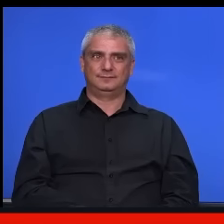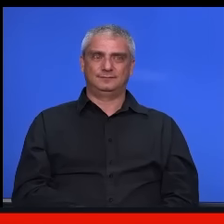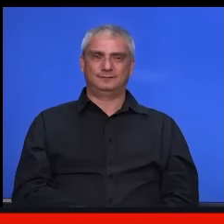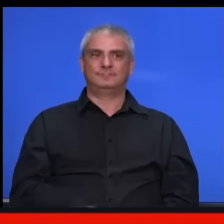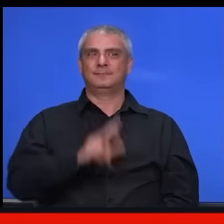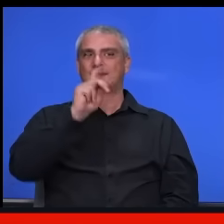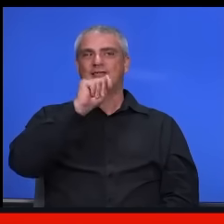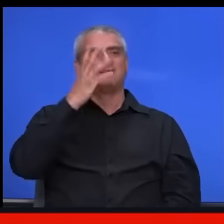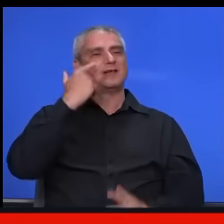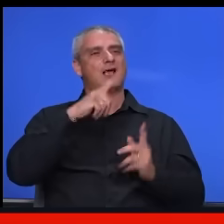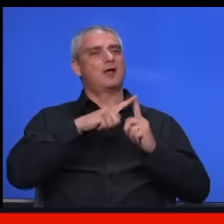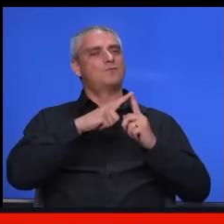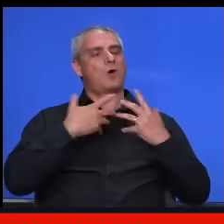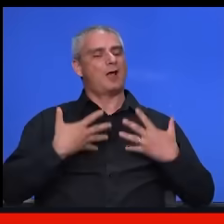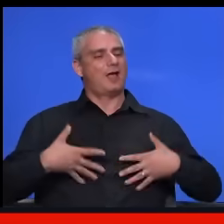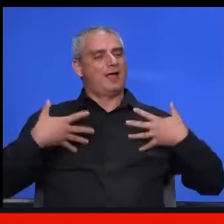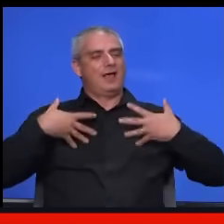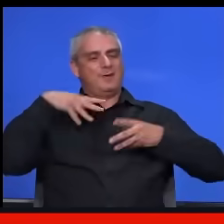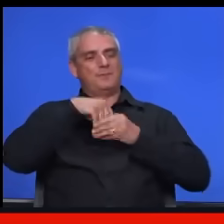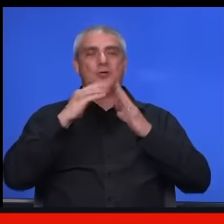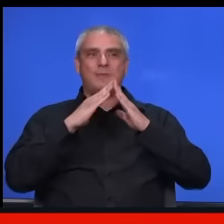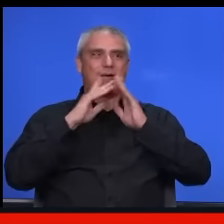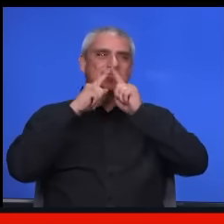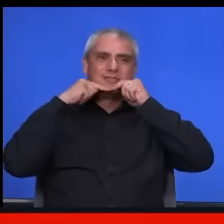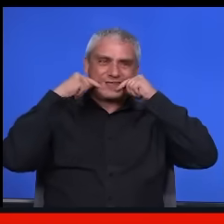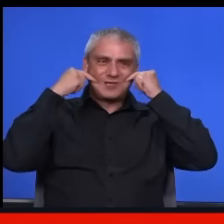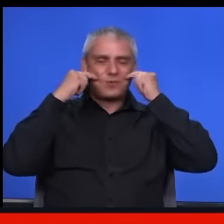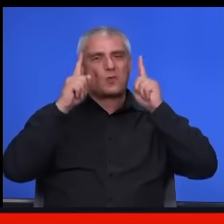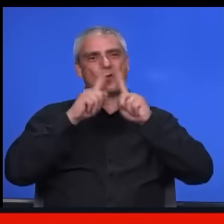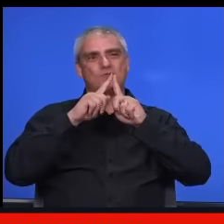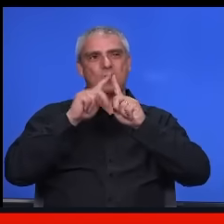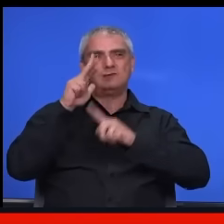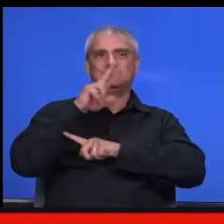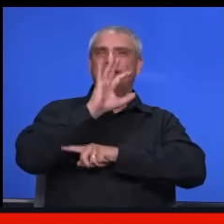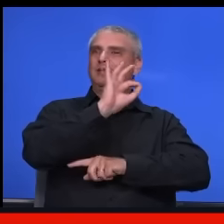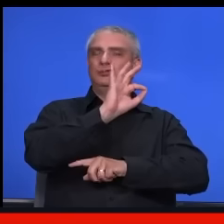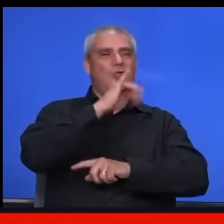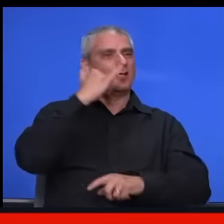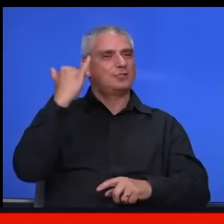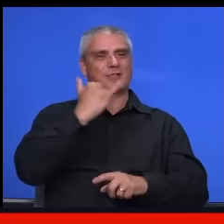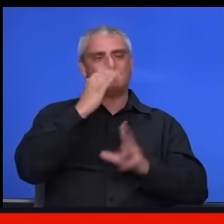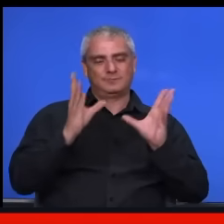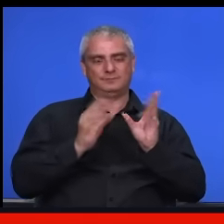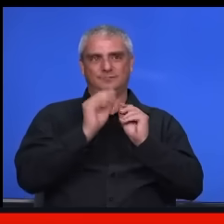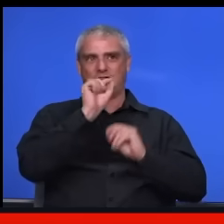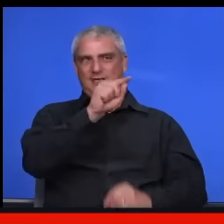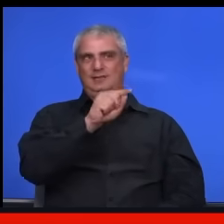נתיב היה הרוח החיה בתוך הבית, החיוך שלו, כמו הצל שלו, תמיד היה איתו.